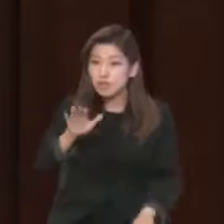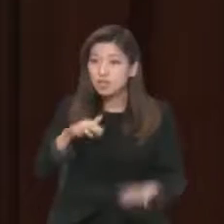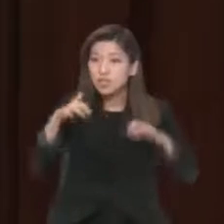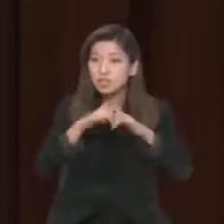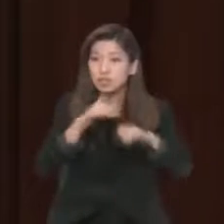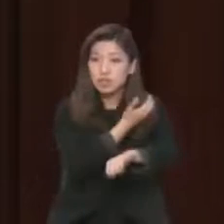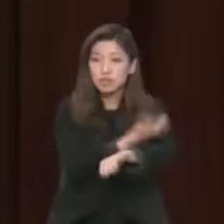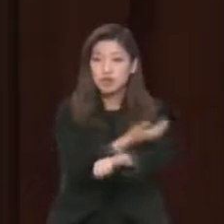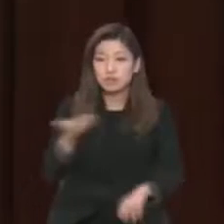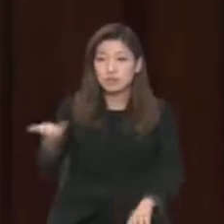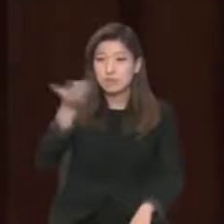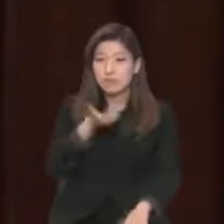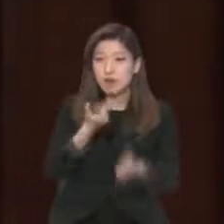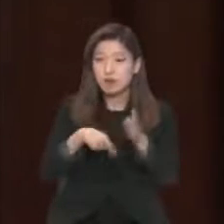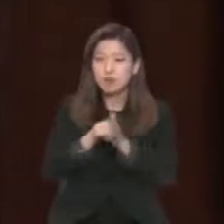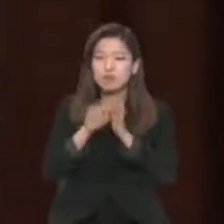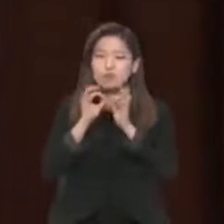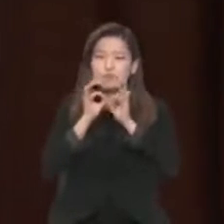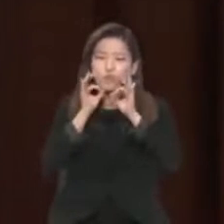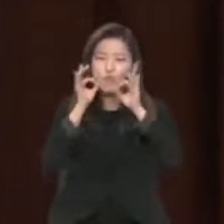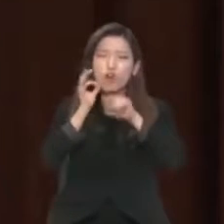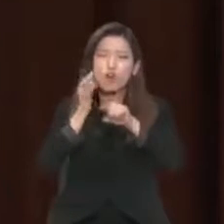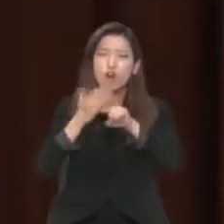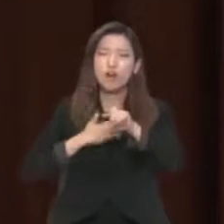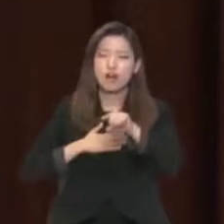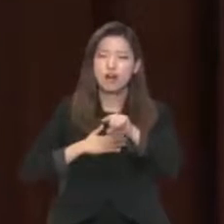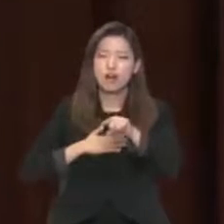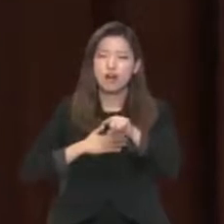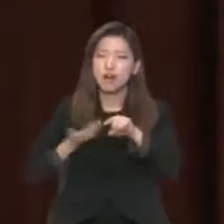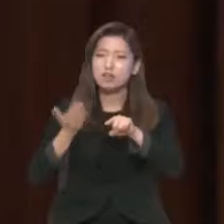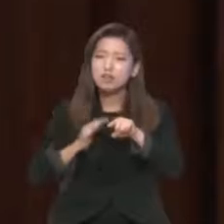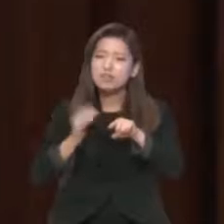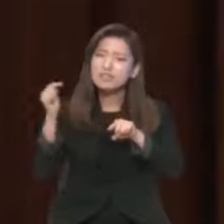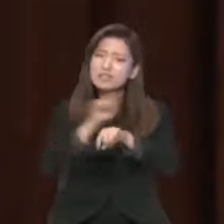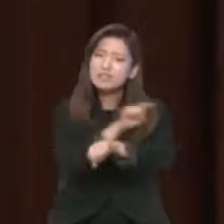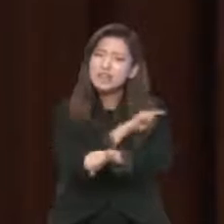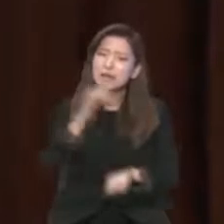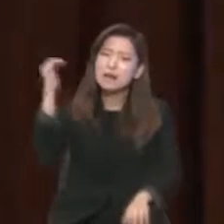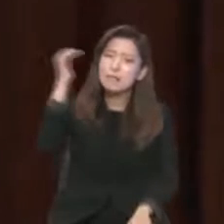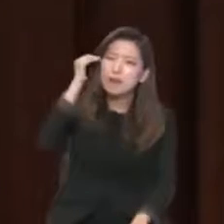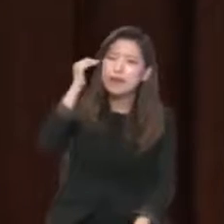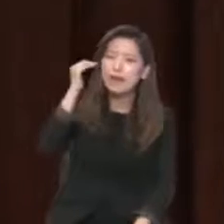있습니다. 장관님 판단하시기에 전작권 전환에 가장 걸림돌이 되는 것은 무엇입니까?